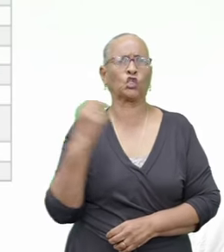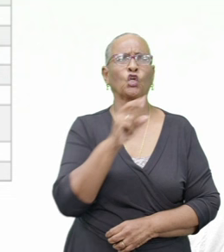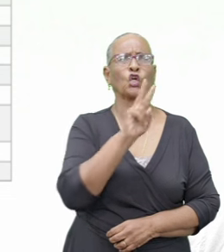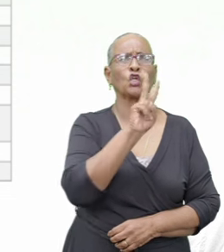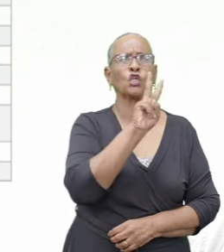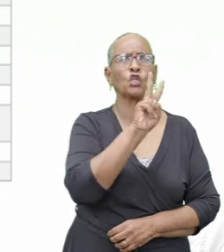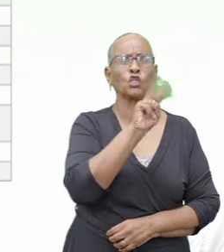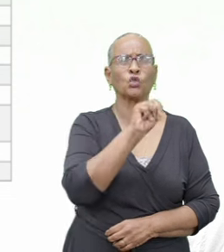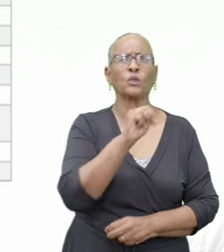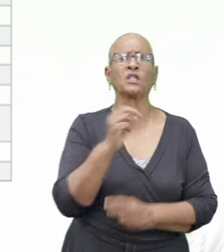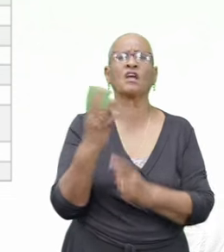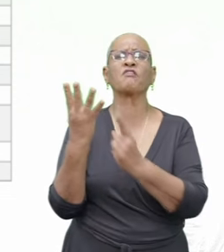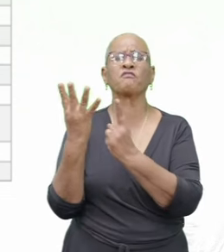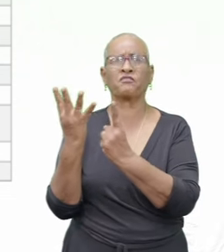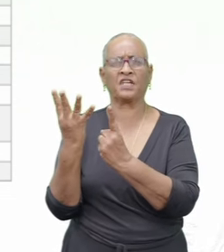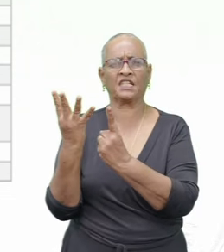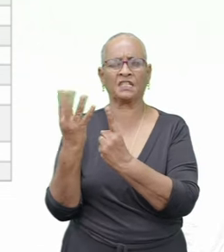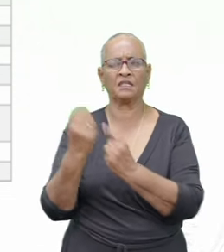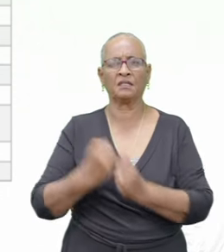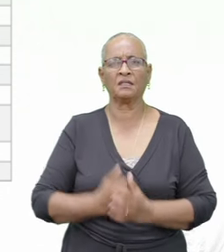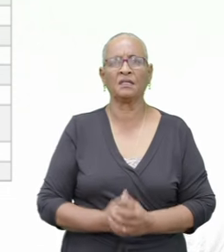ik, het laatste jaar die ik kon vinden.